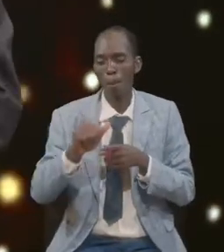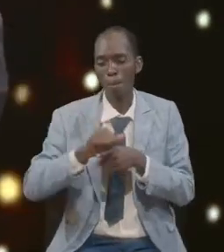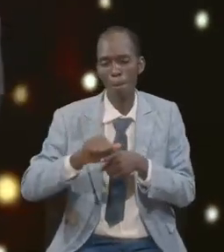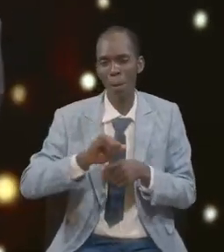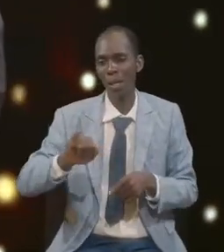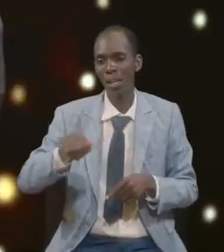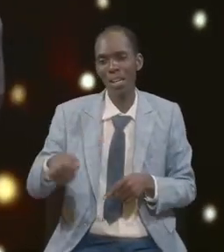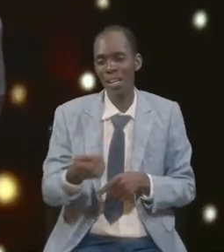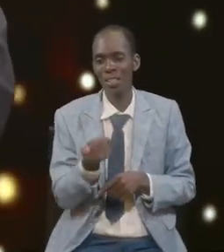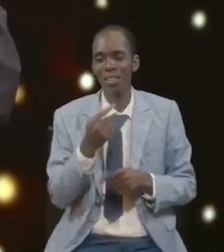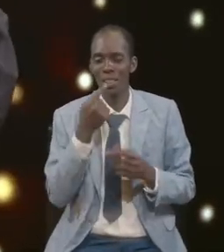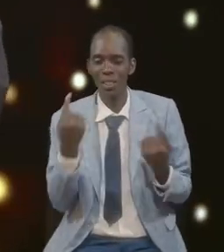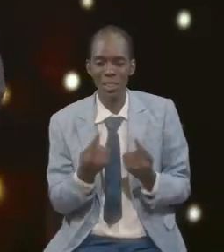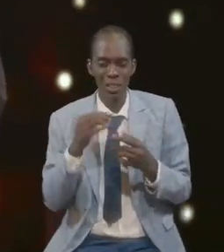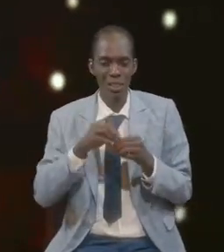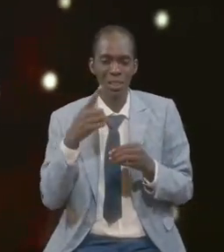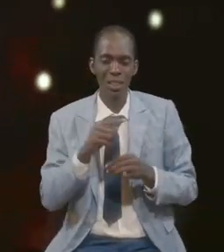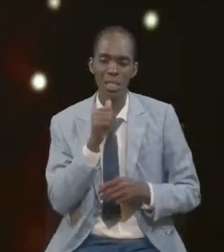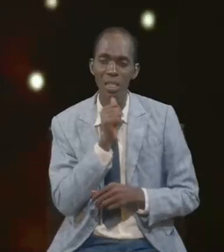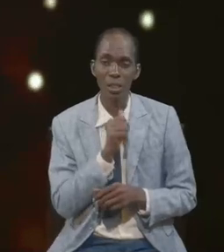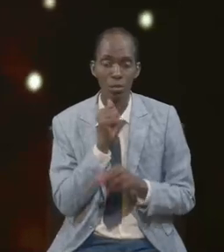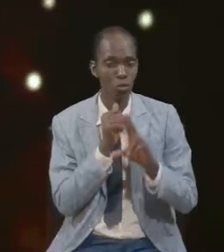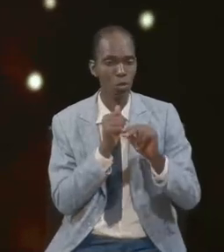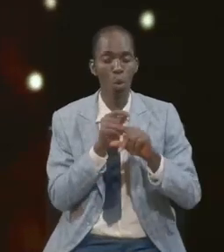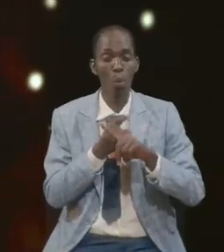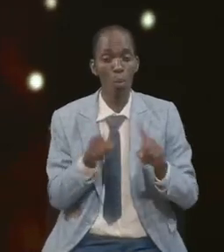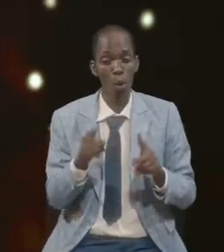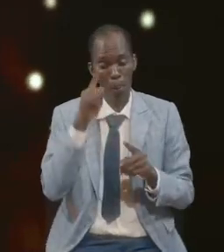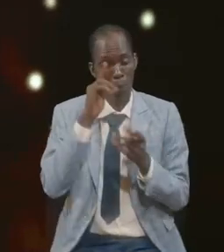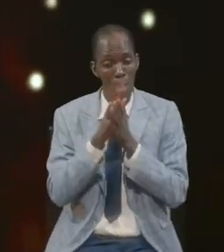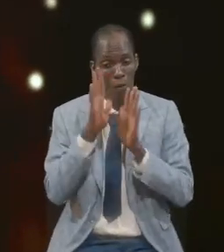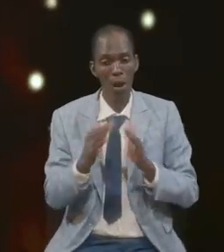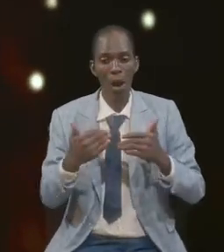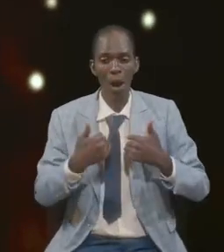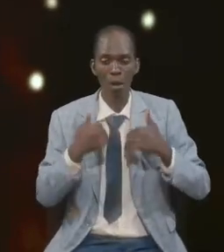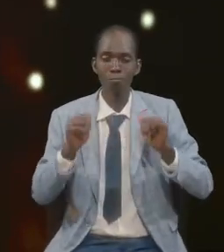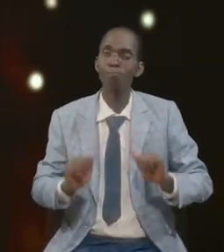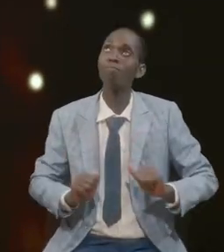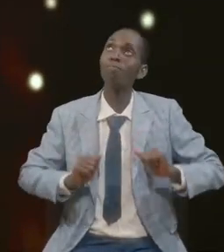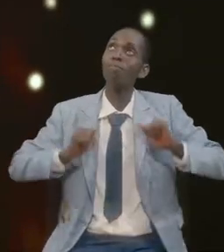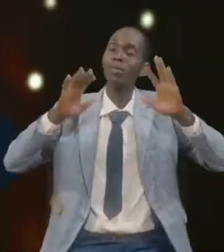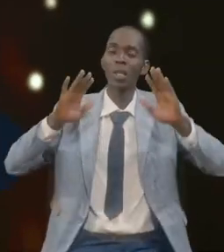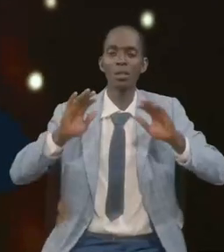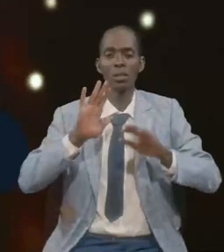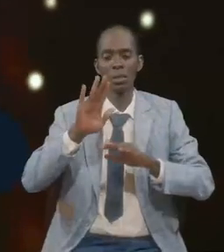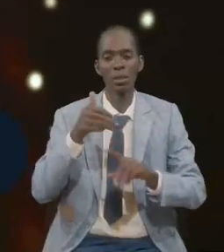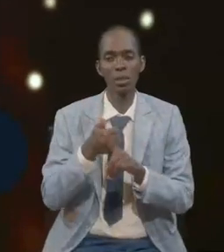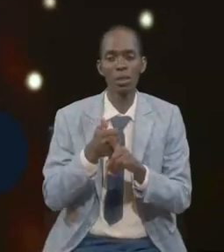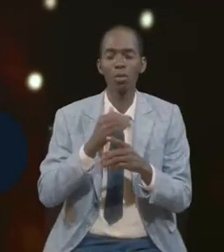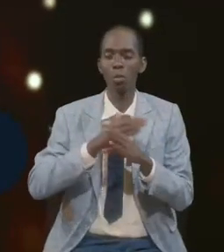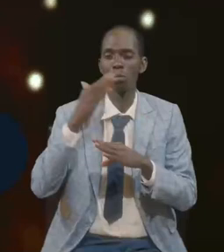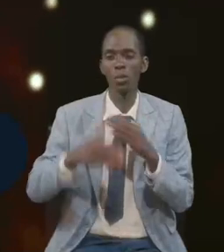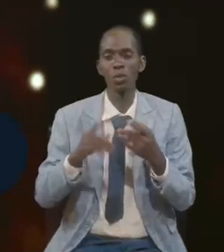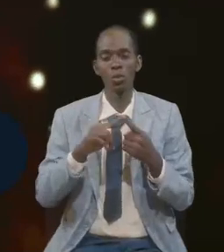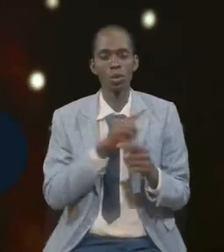péché secrètement, mais ils se sont consacrés, se dévouent au Seigneur